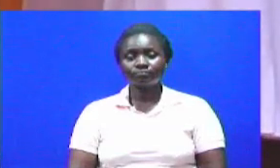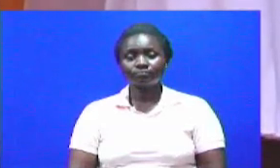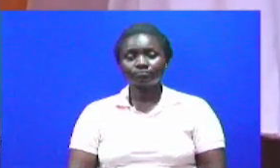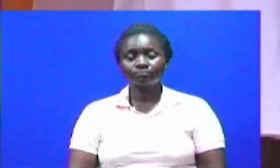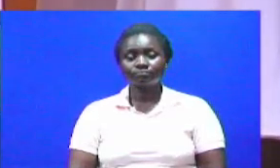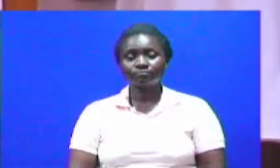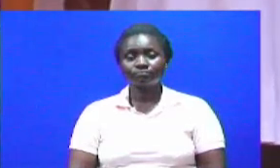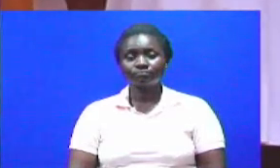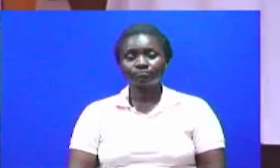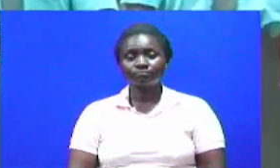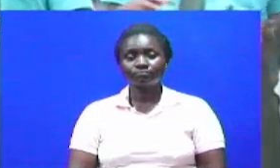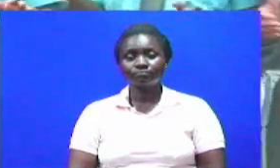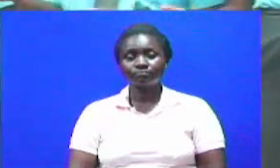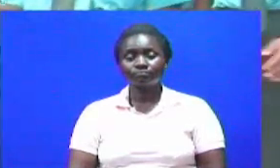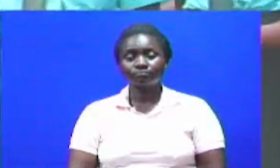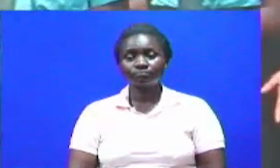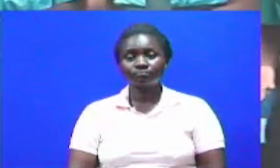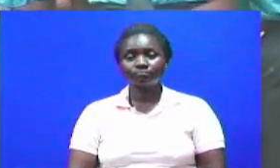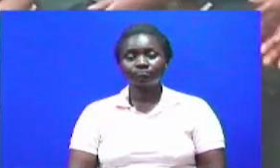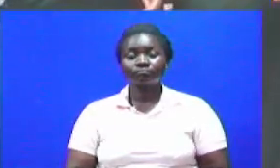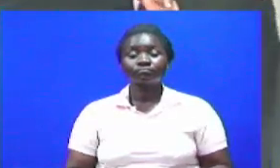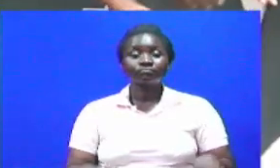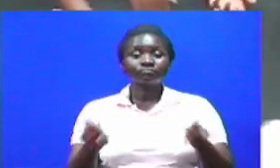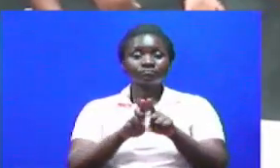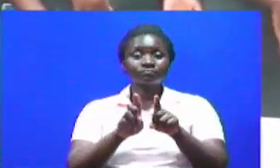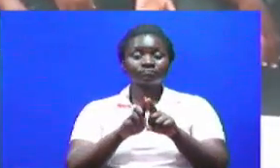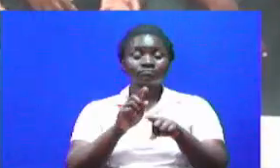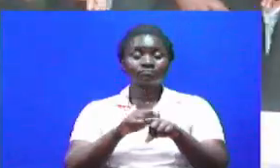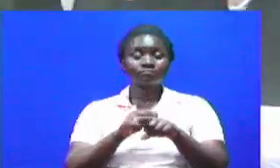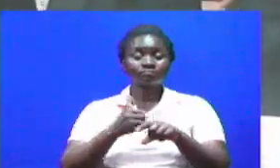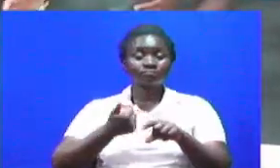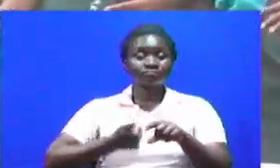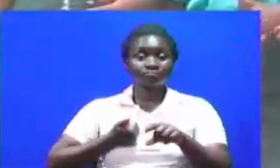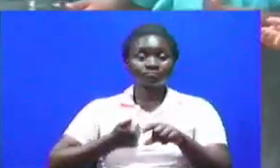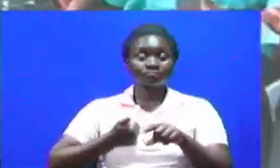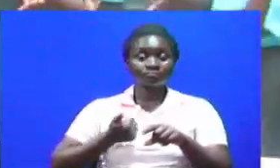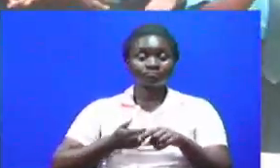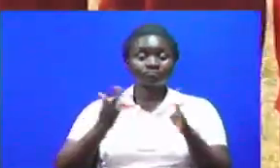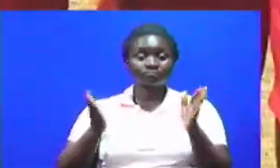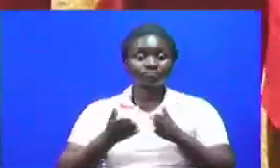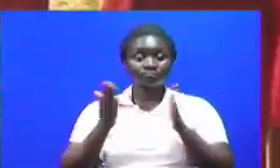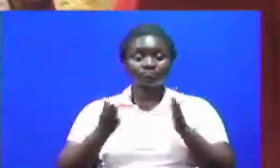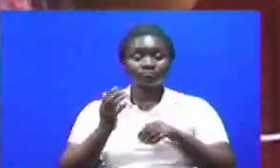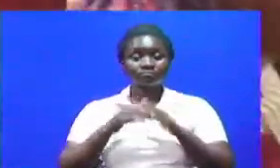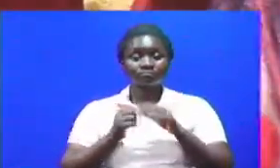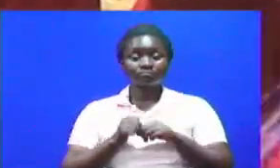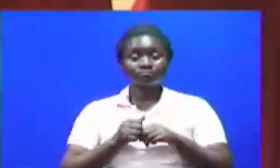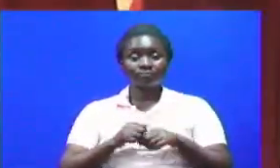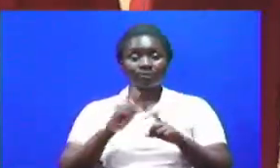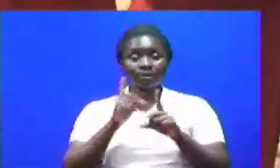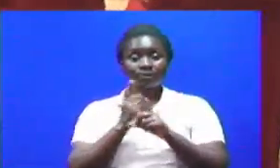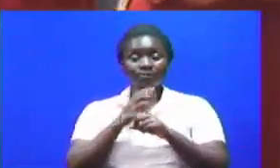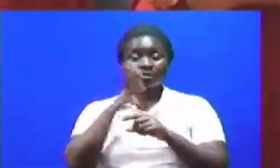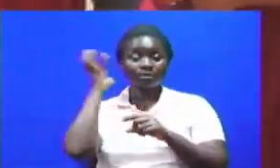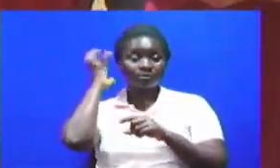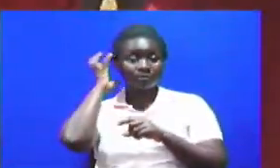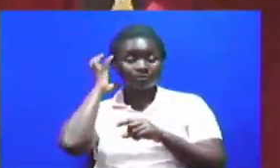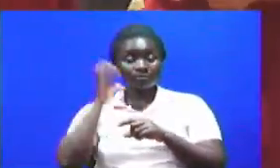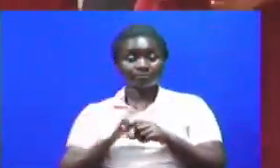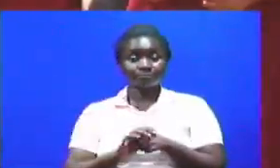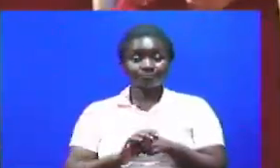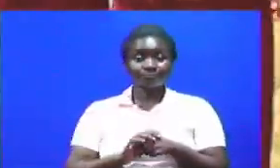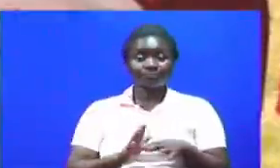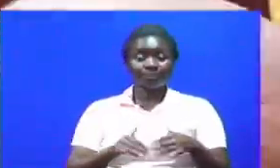to you. Chinga kecho boigo omwana munyaruka nigaba kagusegetwa asogokora chikosi ao ao